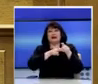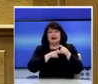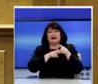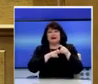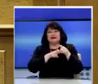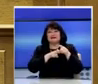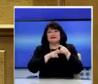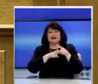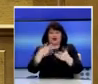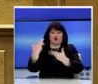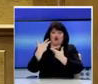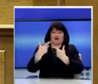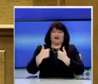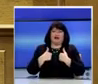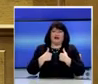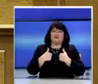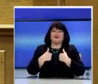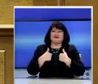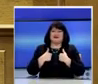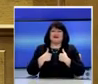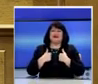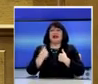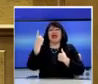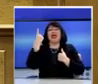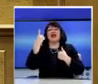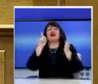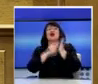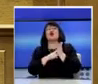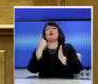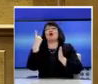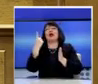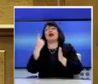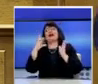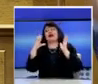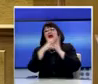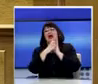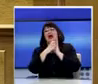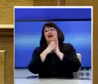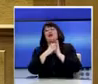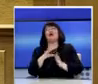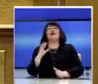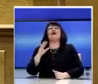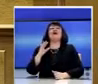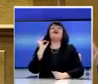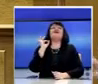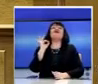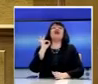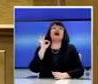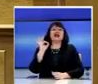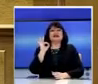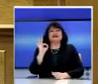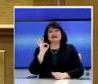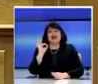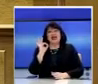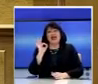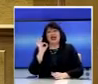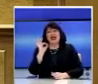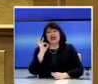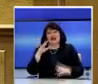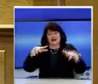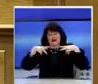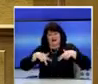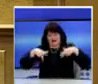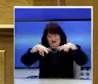μας σαρκάσατε λέγοντας με ένα νόμο και ένα άρθρο θα κρατικοποιήσετε τη Pfizer. Όχι κύριε Μητσοτάκη, δεν σας ζητάμε